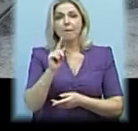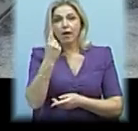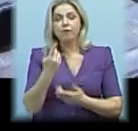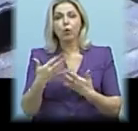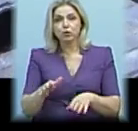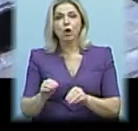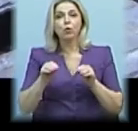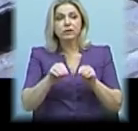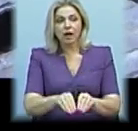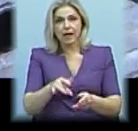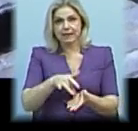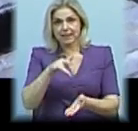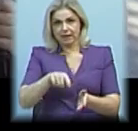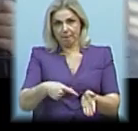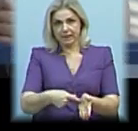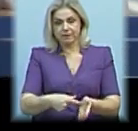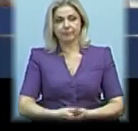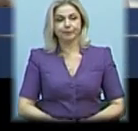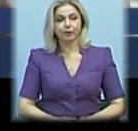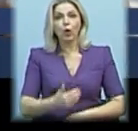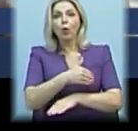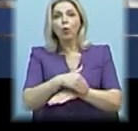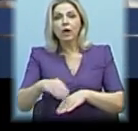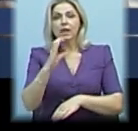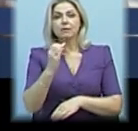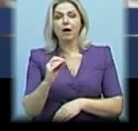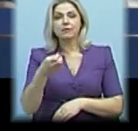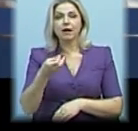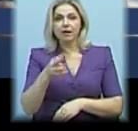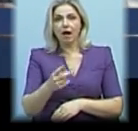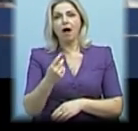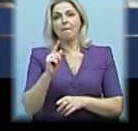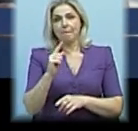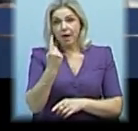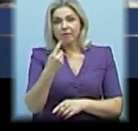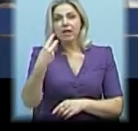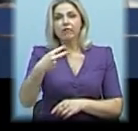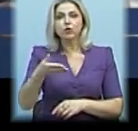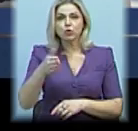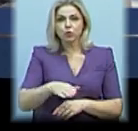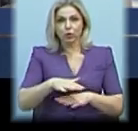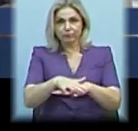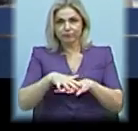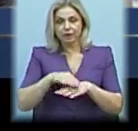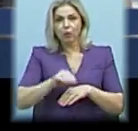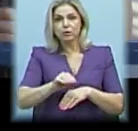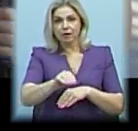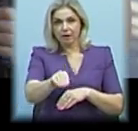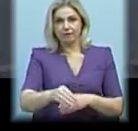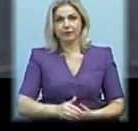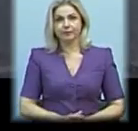вже встановлена в центрі міста. Вулиця Спаська. Тут встановлено перші 20 дощоприймачів зливно-стічних